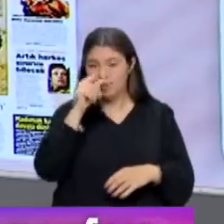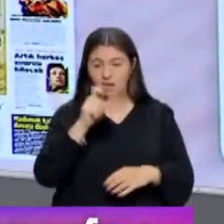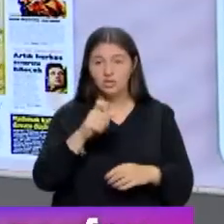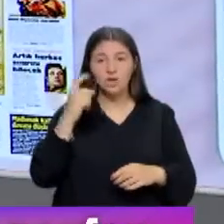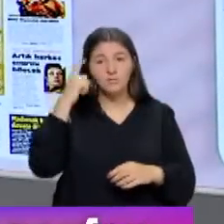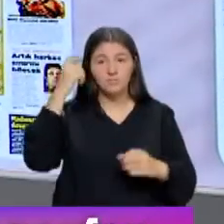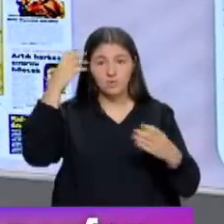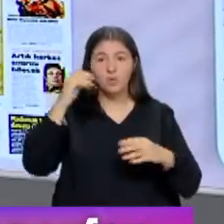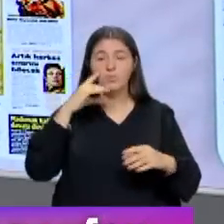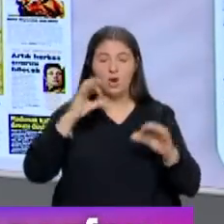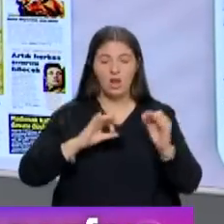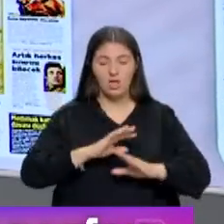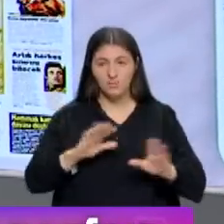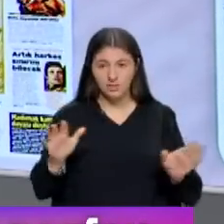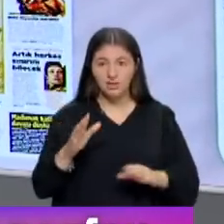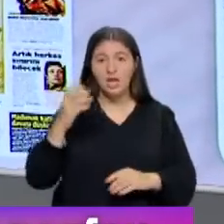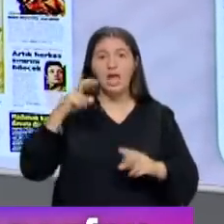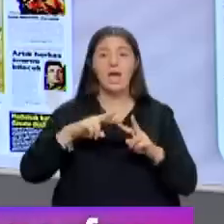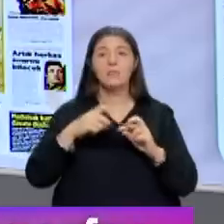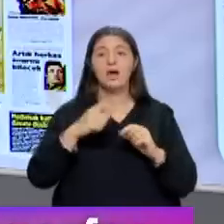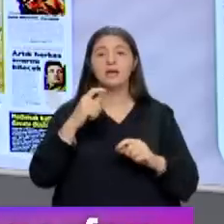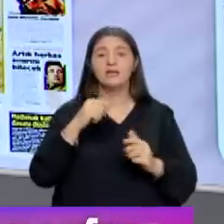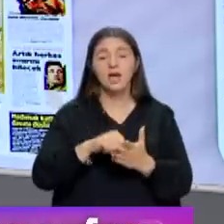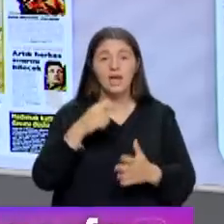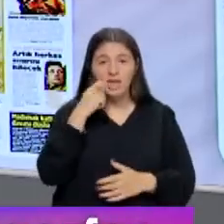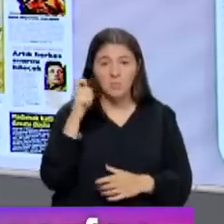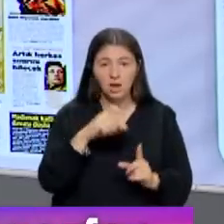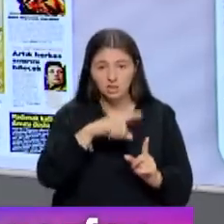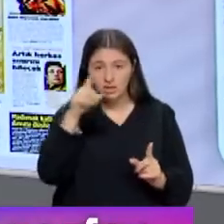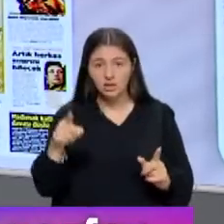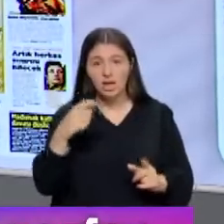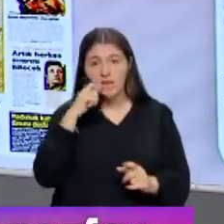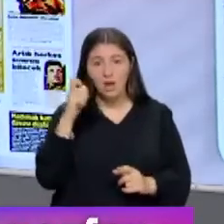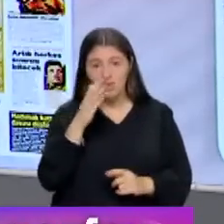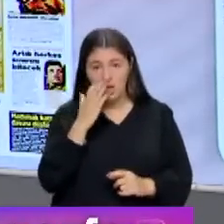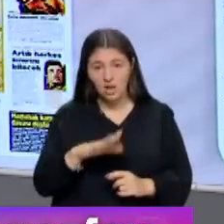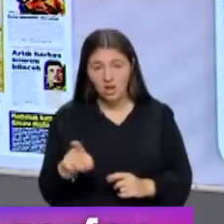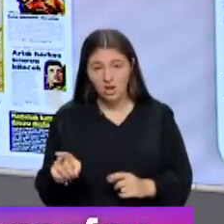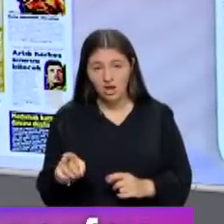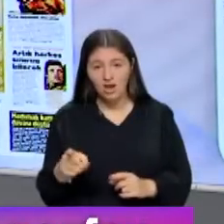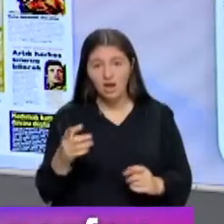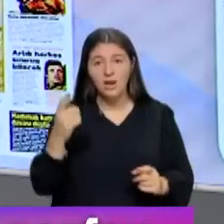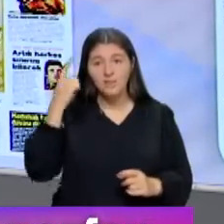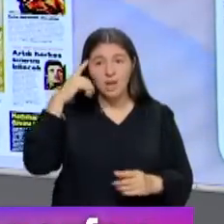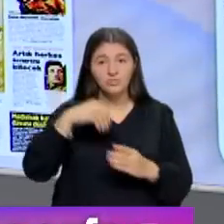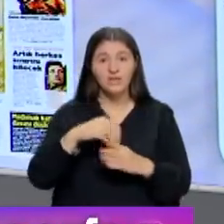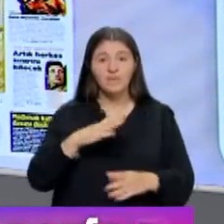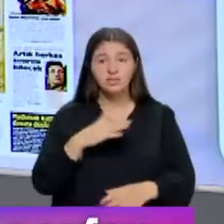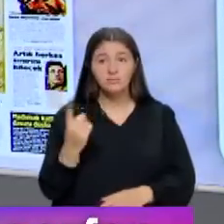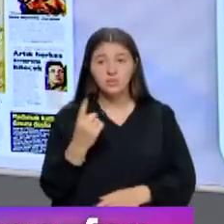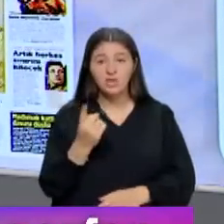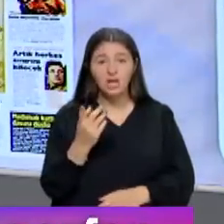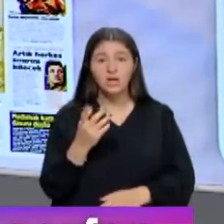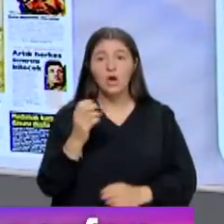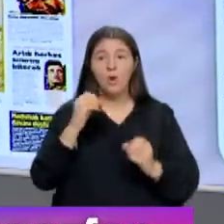nörolojide Muayene oldum MR tarihi ekim ayı ekim ayını bekliyor beynimde varsa bir şey